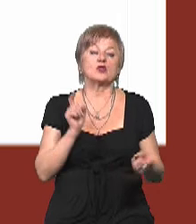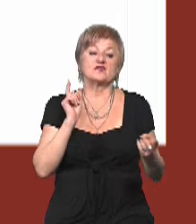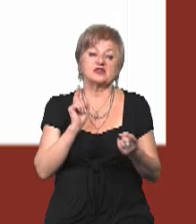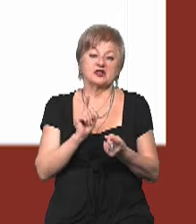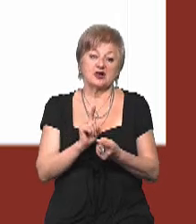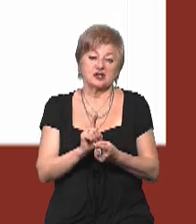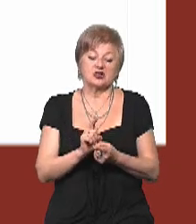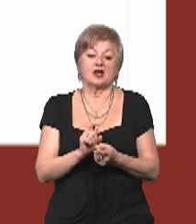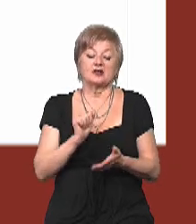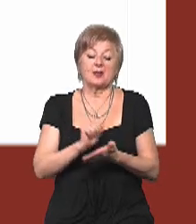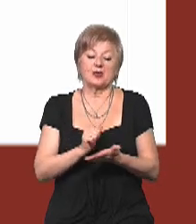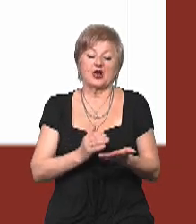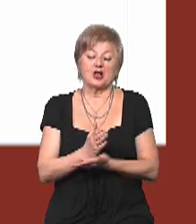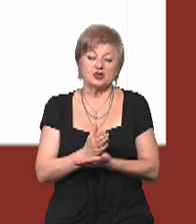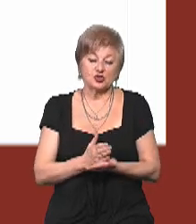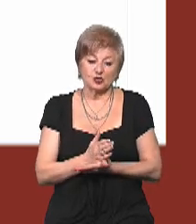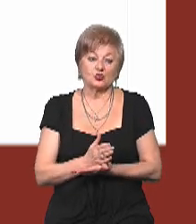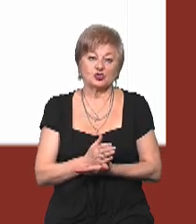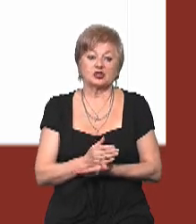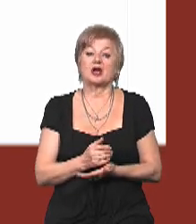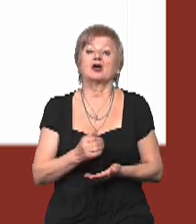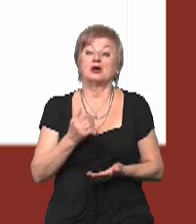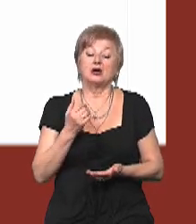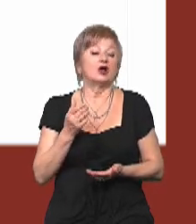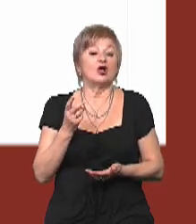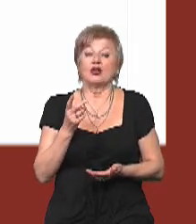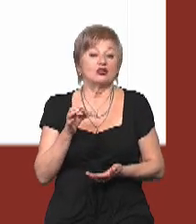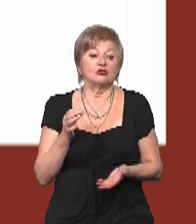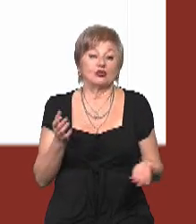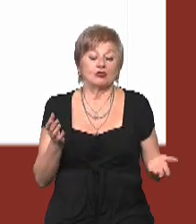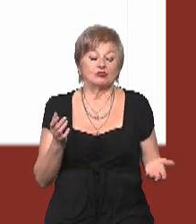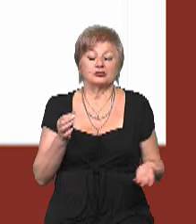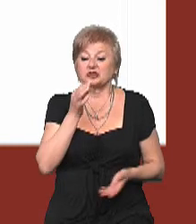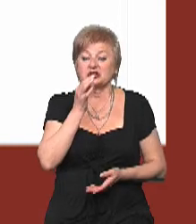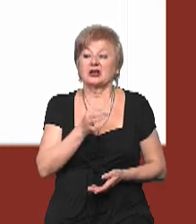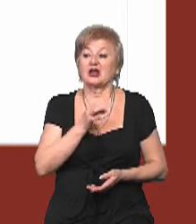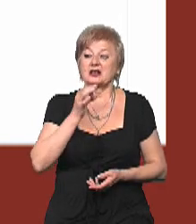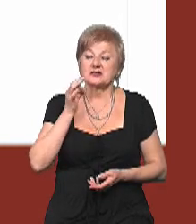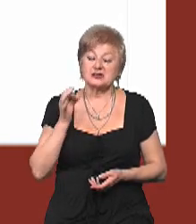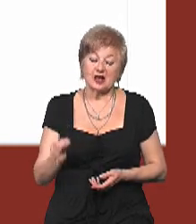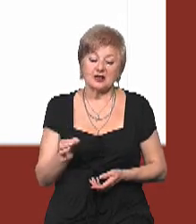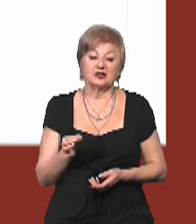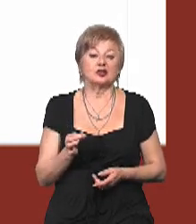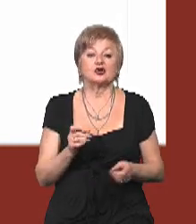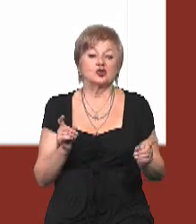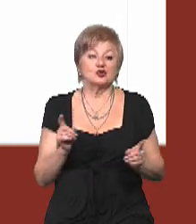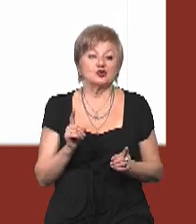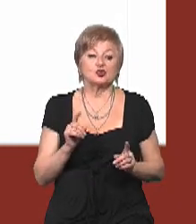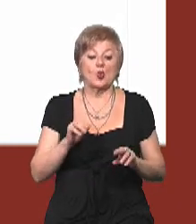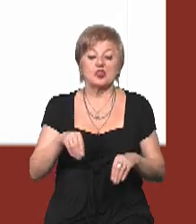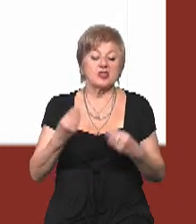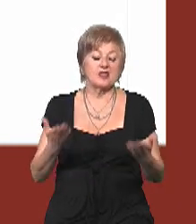із прес-службою НКРЕКП, але мені було сказано у розмові, що вони не